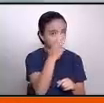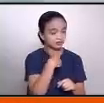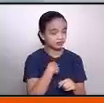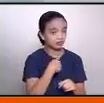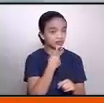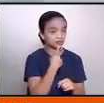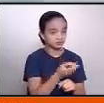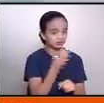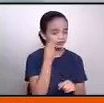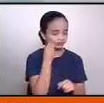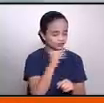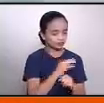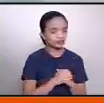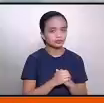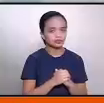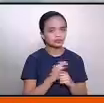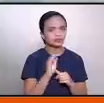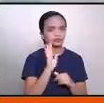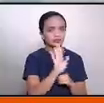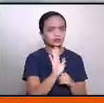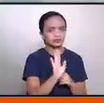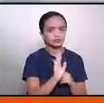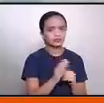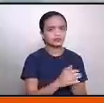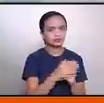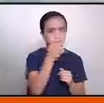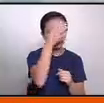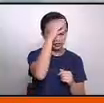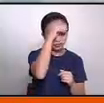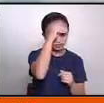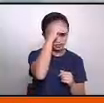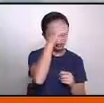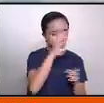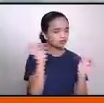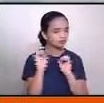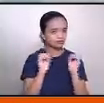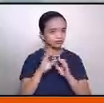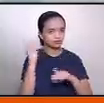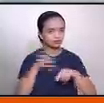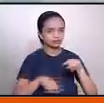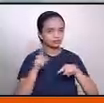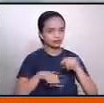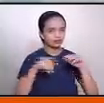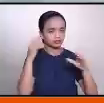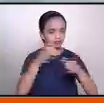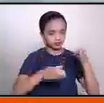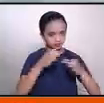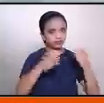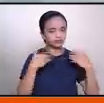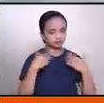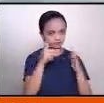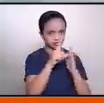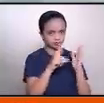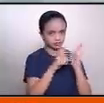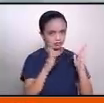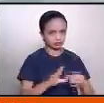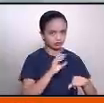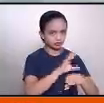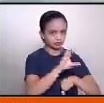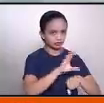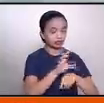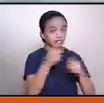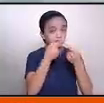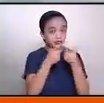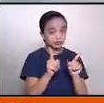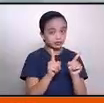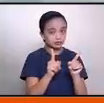ma'am, doon po sa inyong panlalalaki, wala akong maikakaso sa inyo. Meron na pong abogado ako na konsulta tungkol dyan.